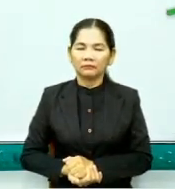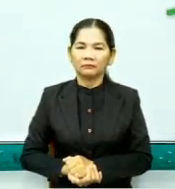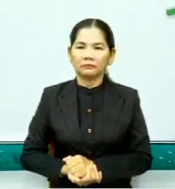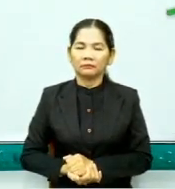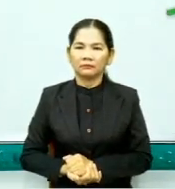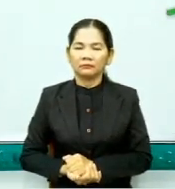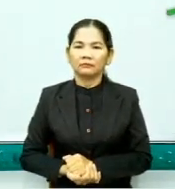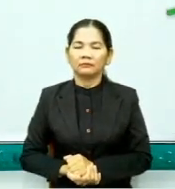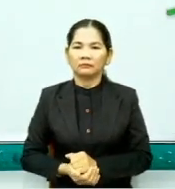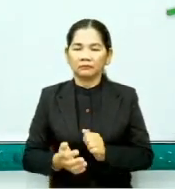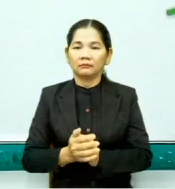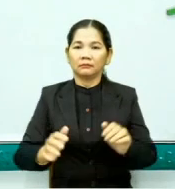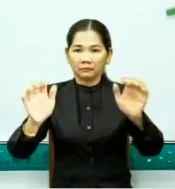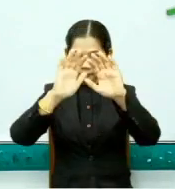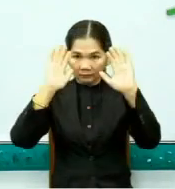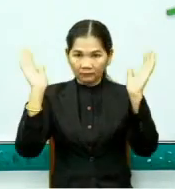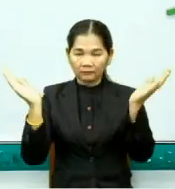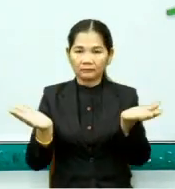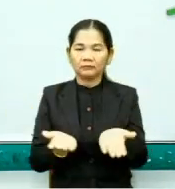Lê sạ con lục.